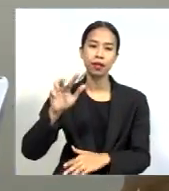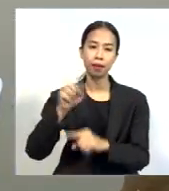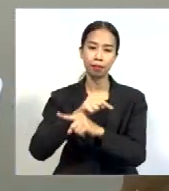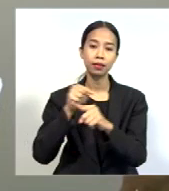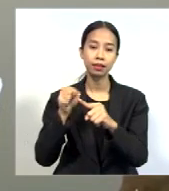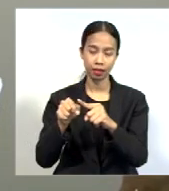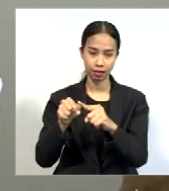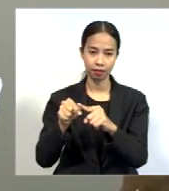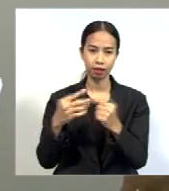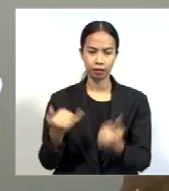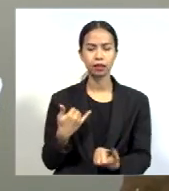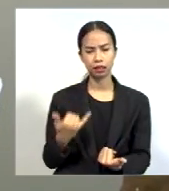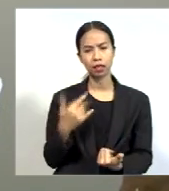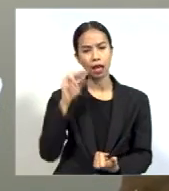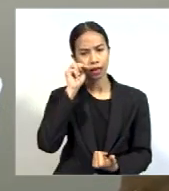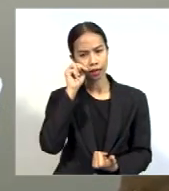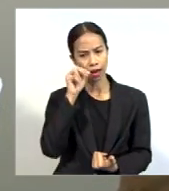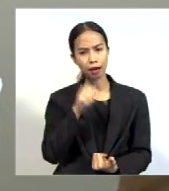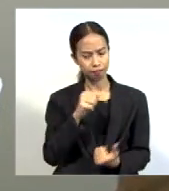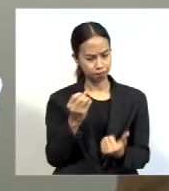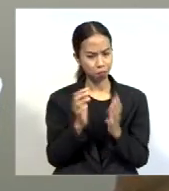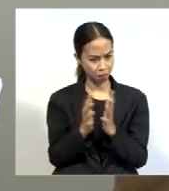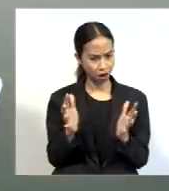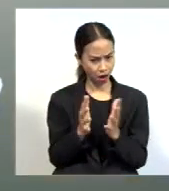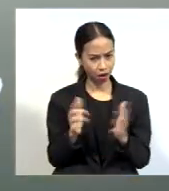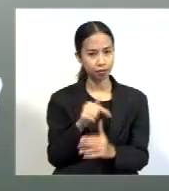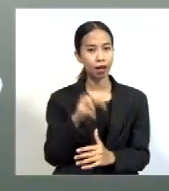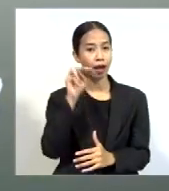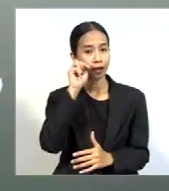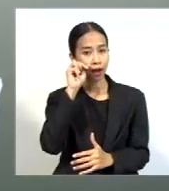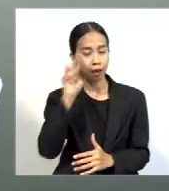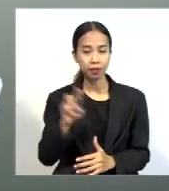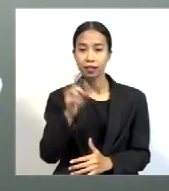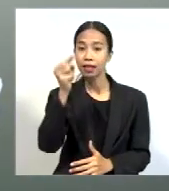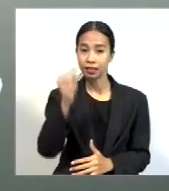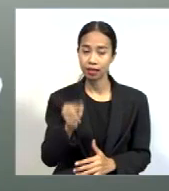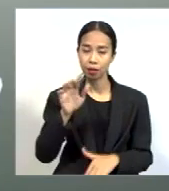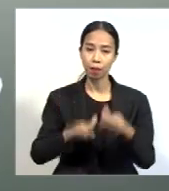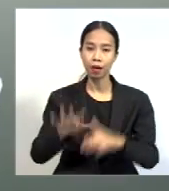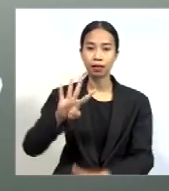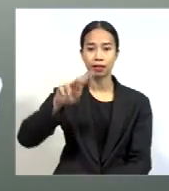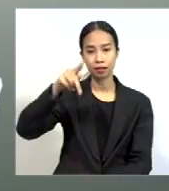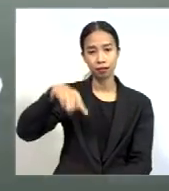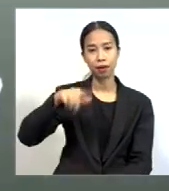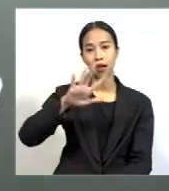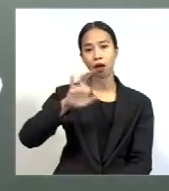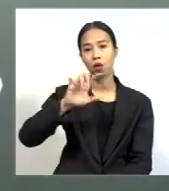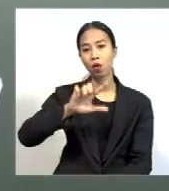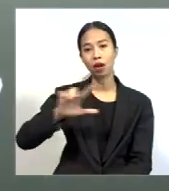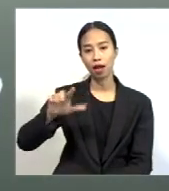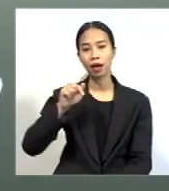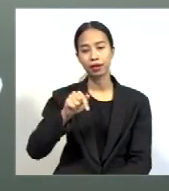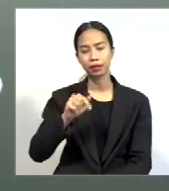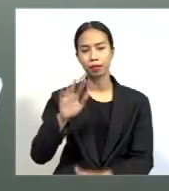จุอ่างซึ่งถือว่ามีน้ำต้นทุนจำนวนมากมีน้ำใช้การได้จริงกว่า 4,500 ล้านลูกบาศก์เมตรคิด